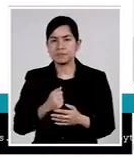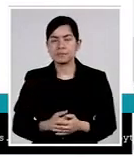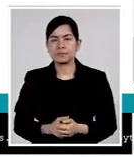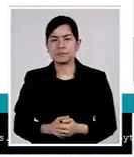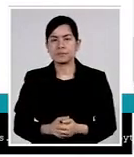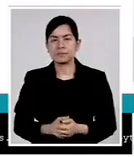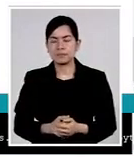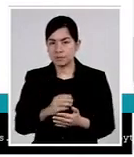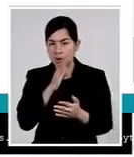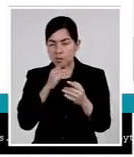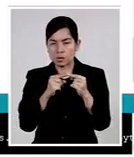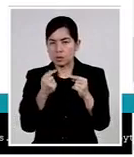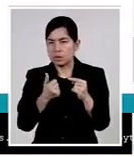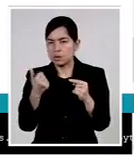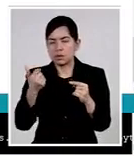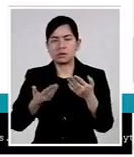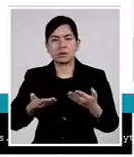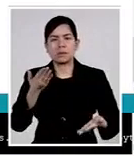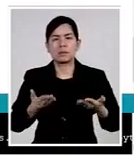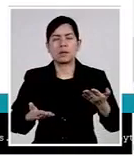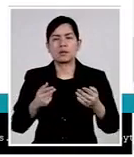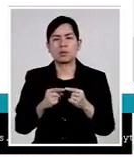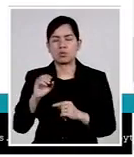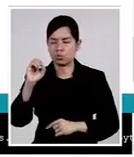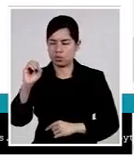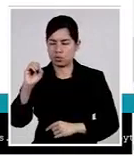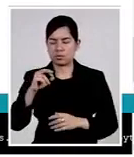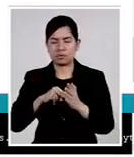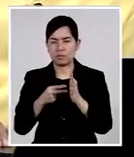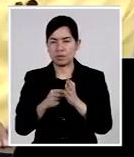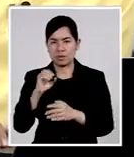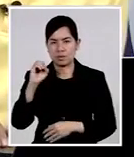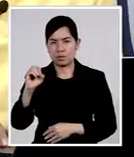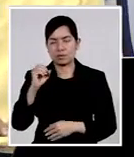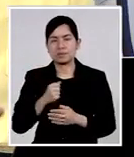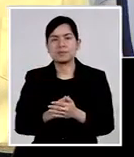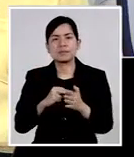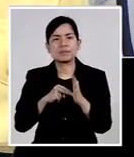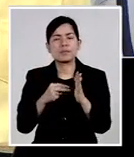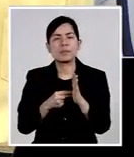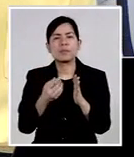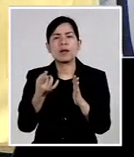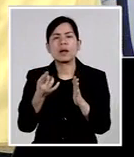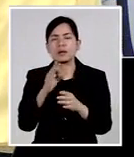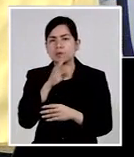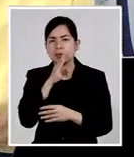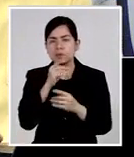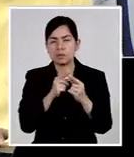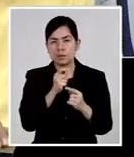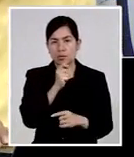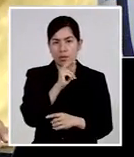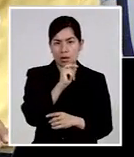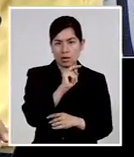เหนือจากนี้นะครับเป็น0นะครับนี่หมายถึงอะไรถ้าอนาล็อกไลท์นะครับ